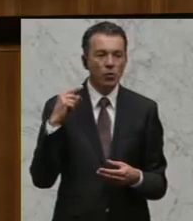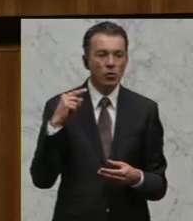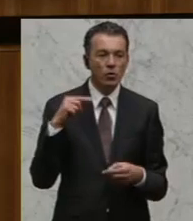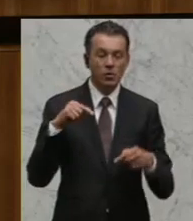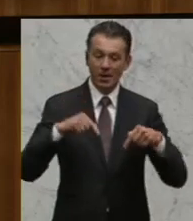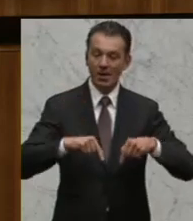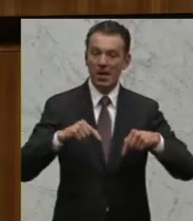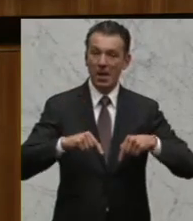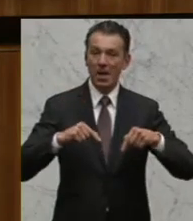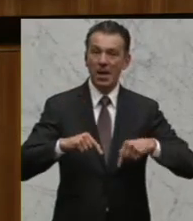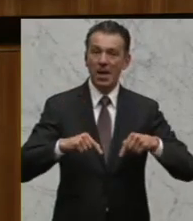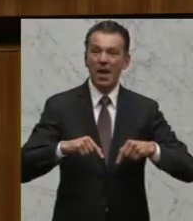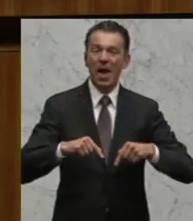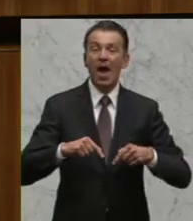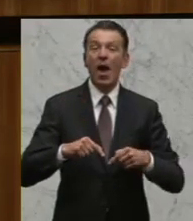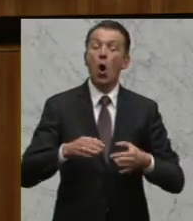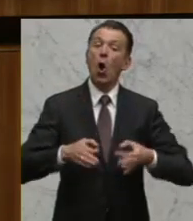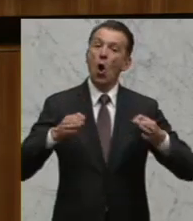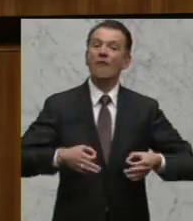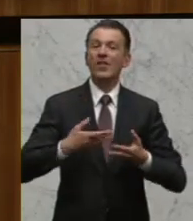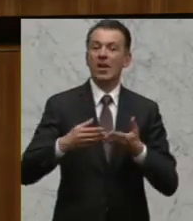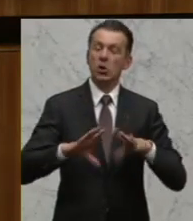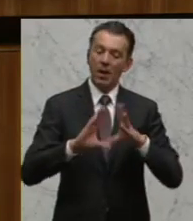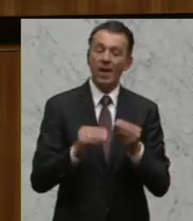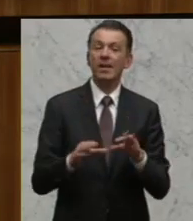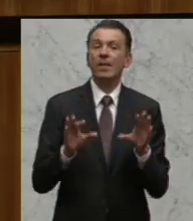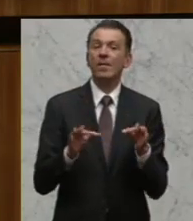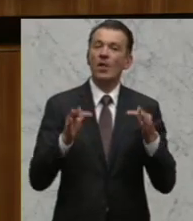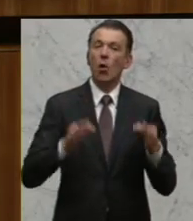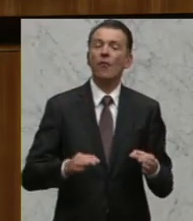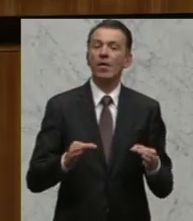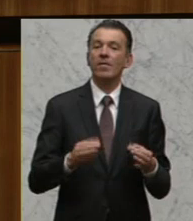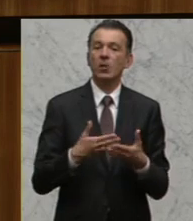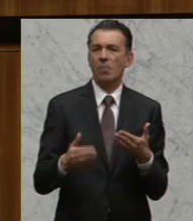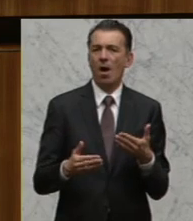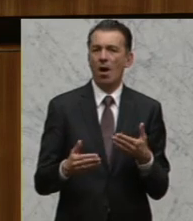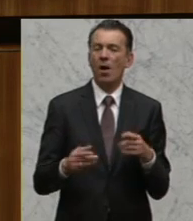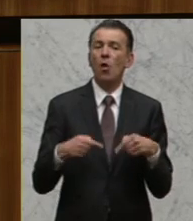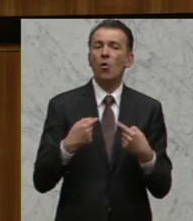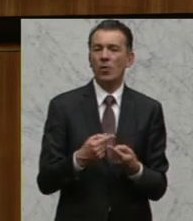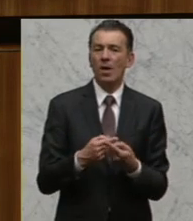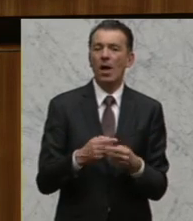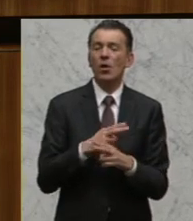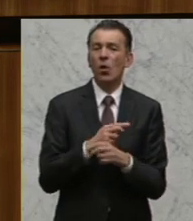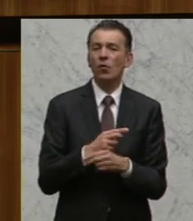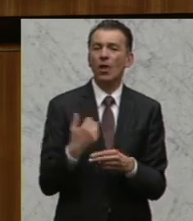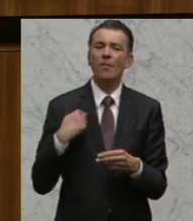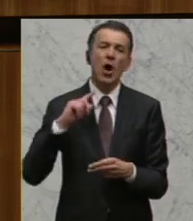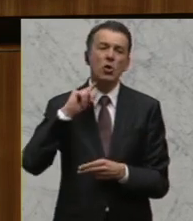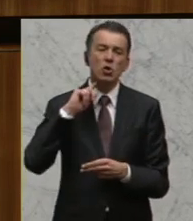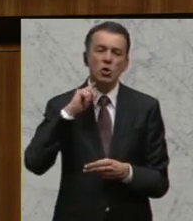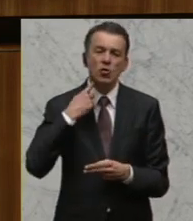Parlamentssprachen in diesem Hohen Haus gewesen ist, als Österreich einen Wirtschaftskrieg, einen sogenannten Schweinekrieg mit Serbien geführt hat,